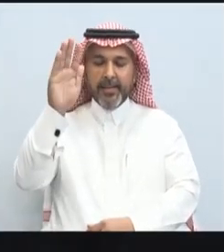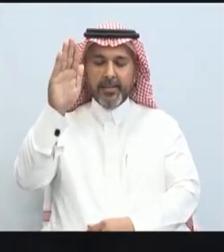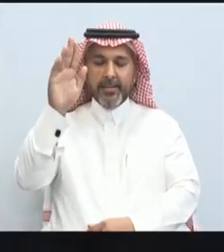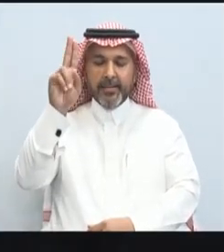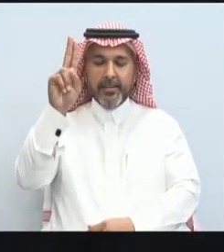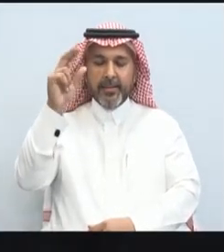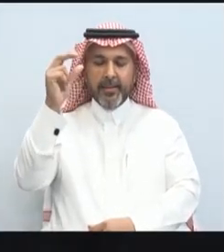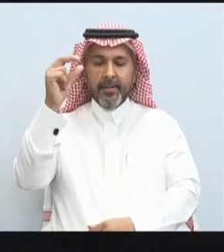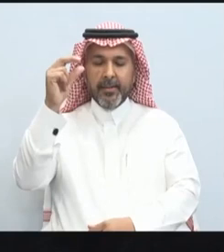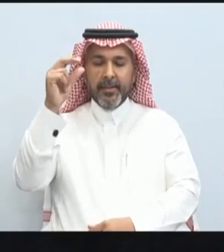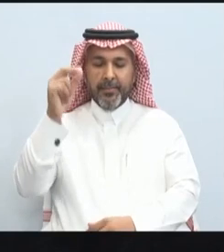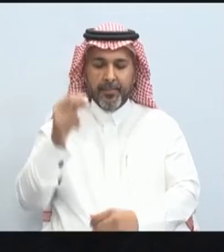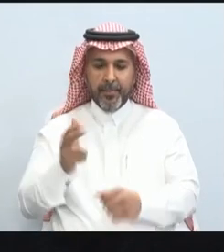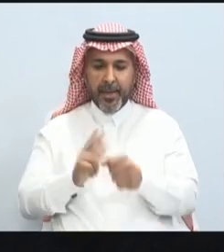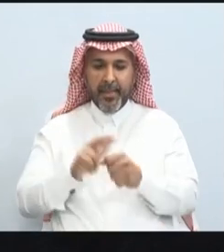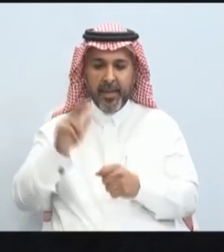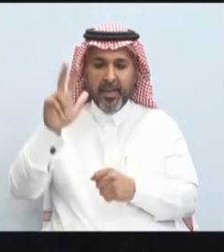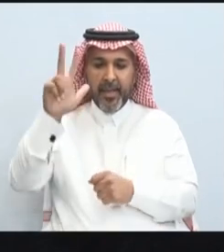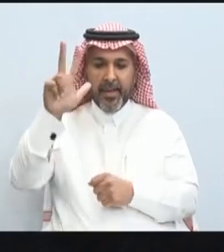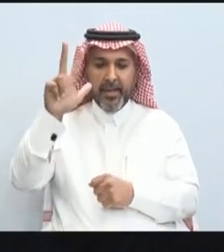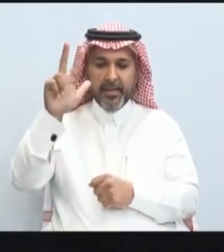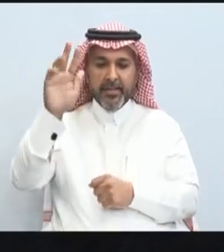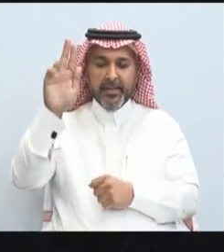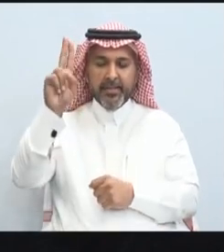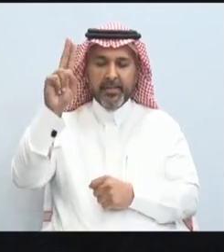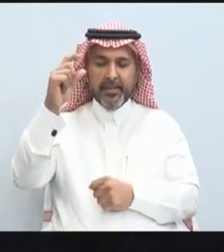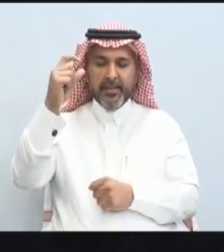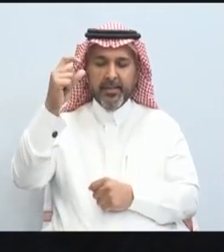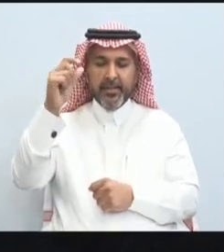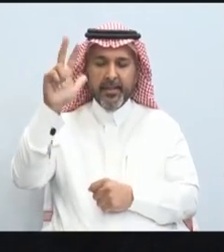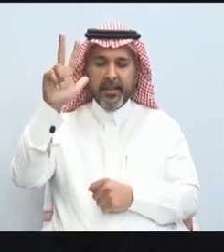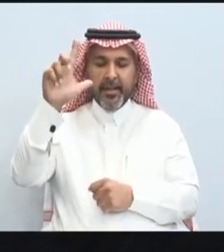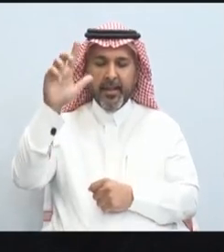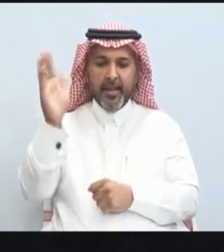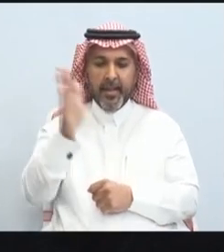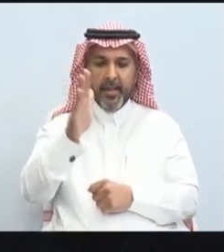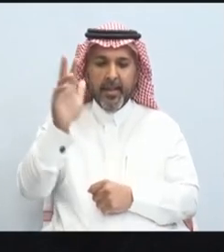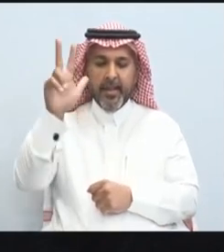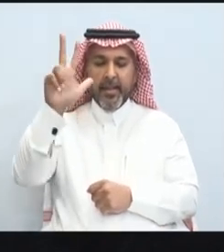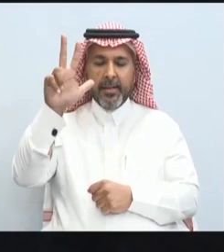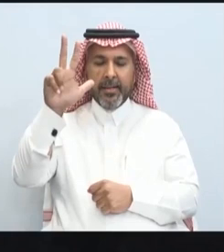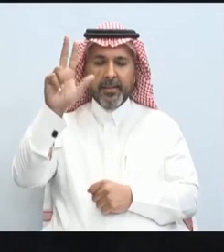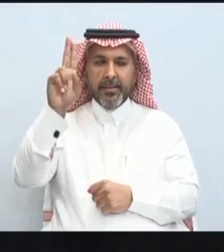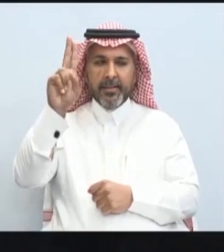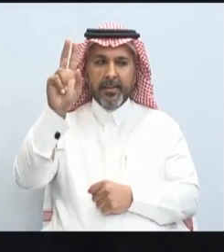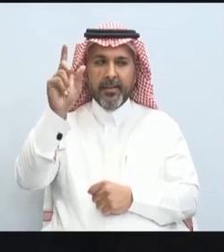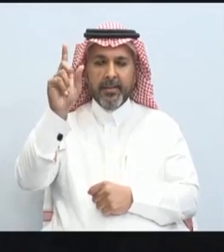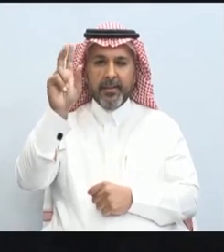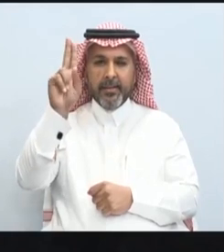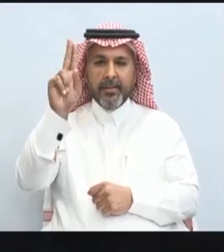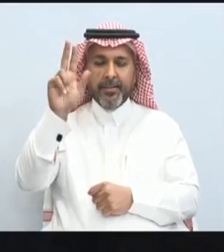صوري او مادي نقول لكي تتضح الصوره اكثر الفرق بين الاستدلال الاستنباطي